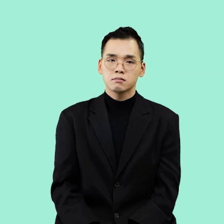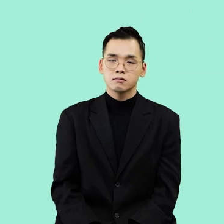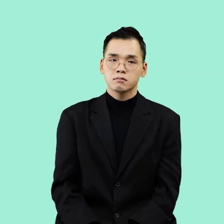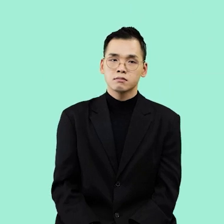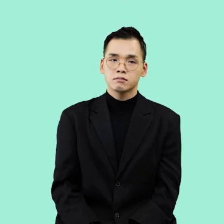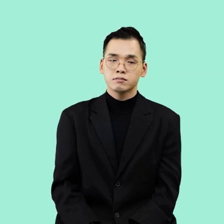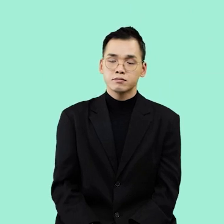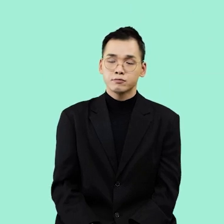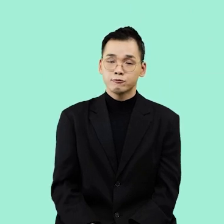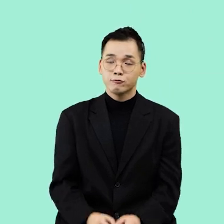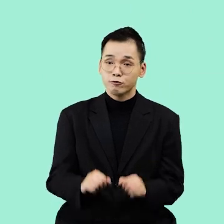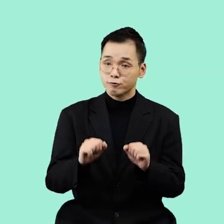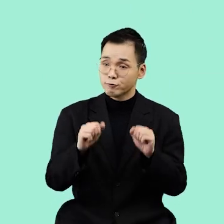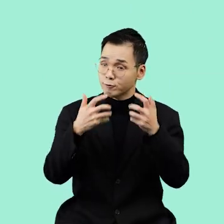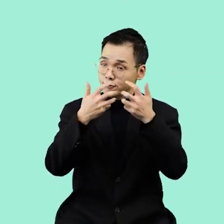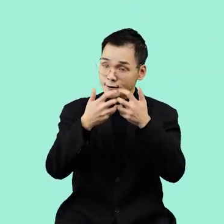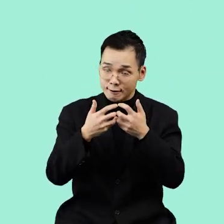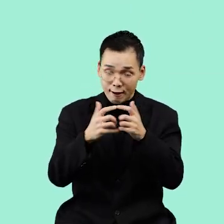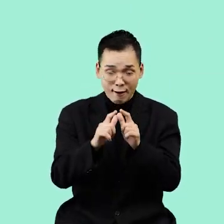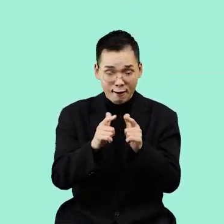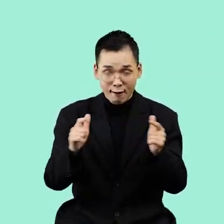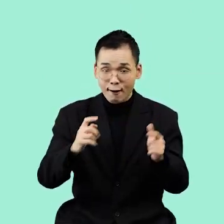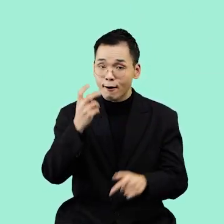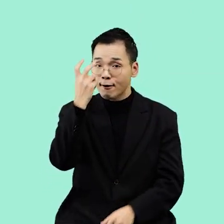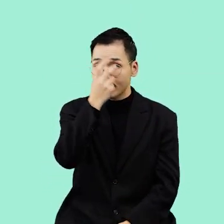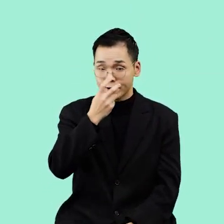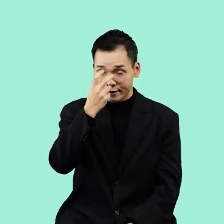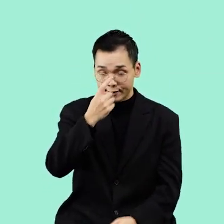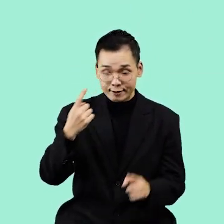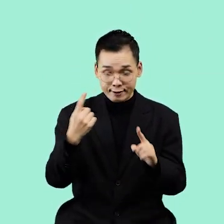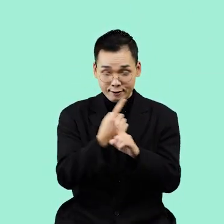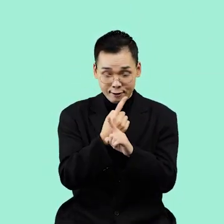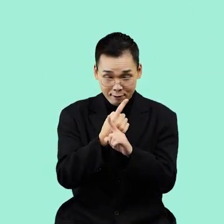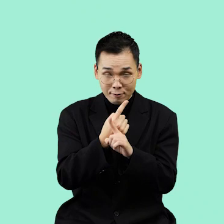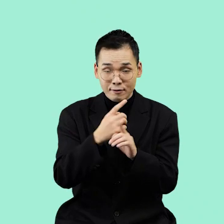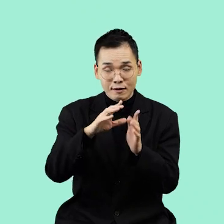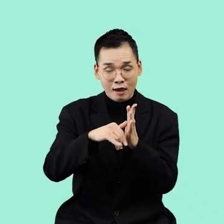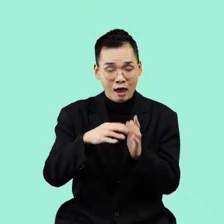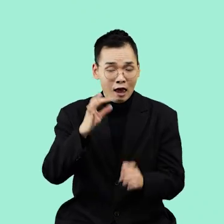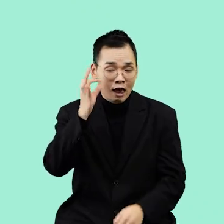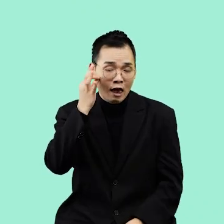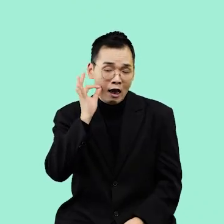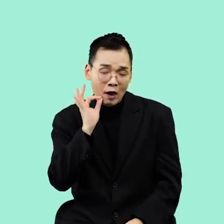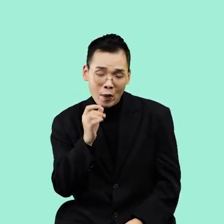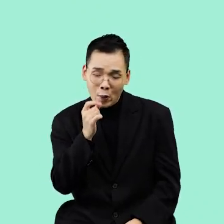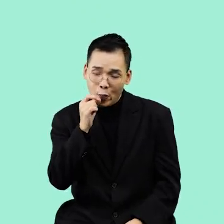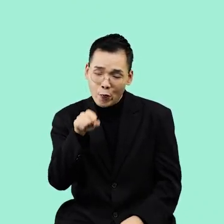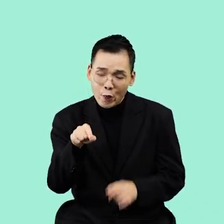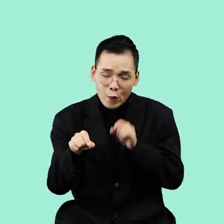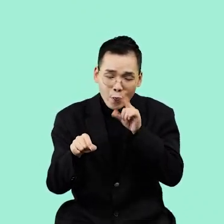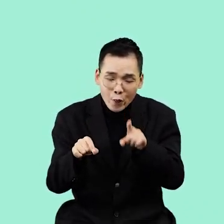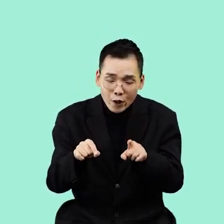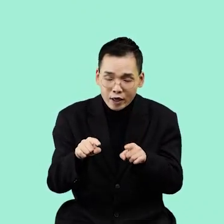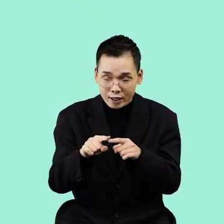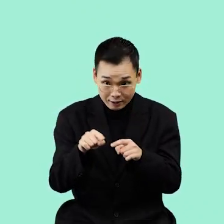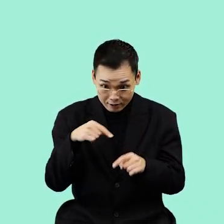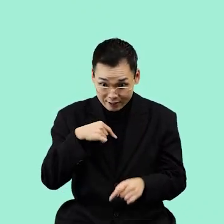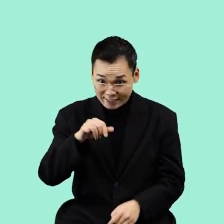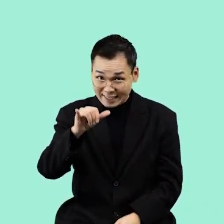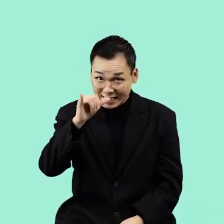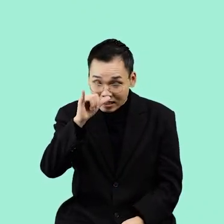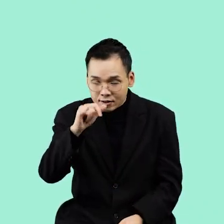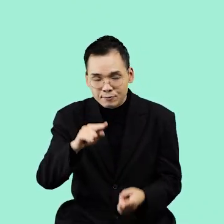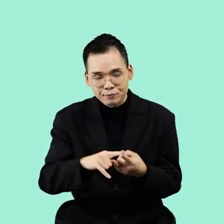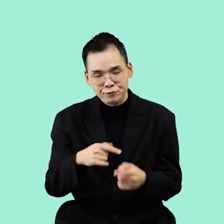다음은 운동기구 관리입니다. 치료 시 환자가 흘린 땀이나 분비물 등을 물티슈를 이용하여